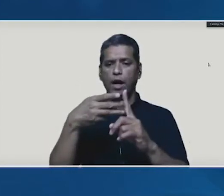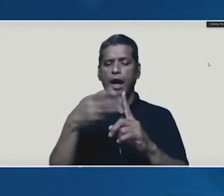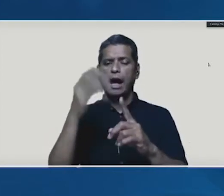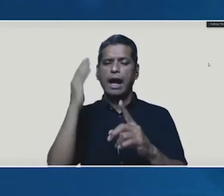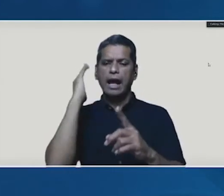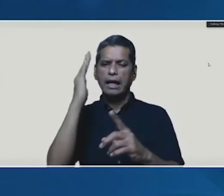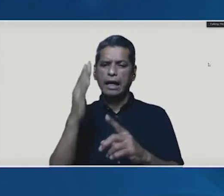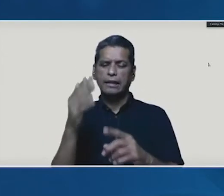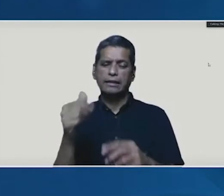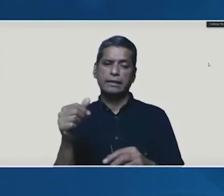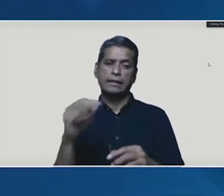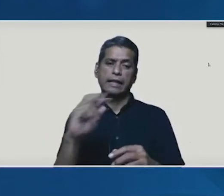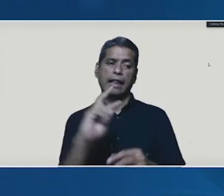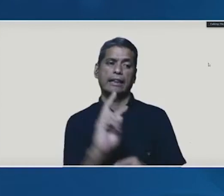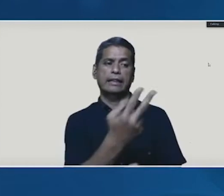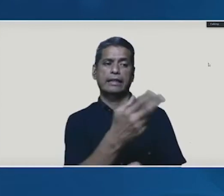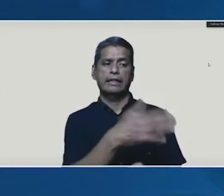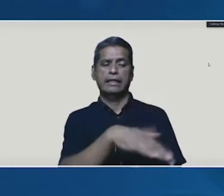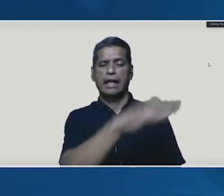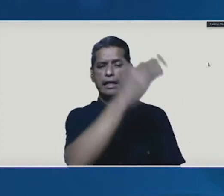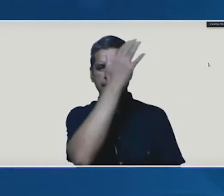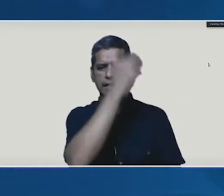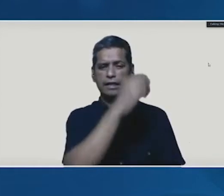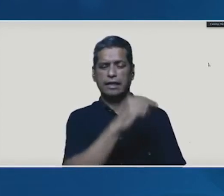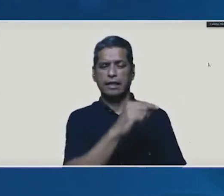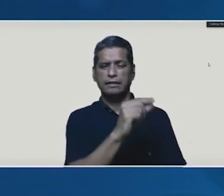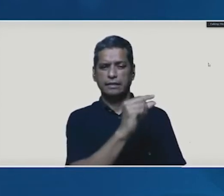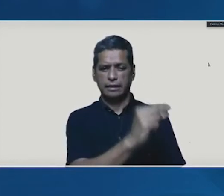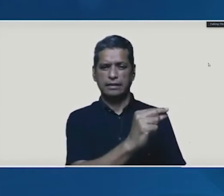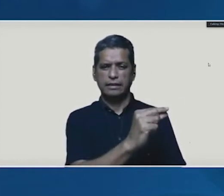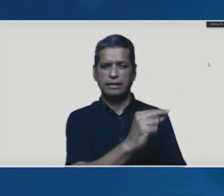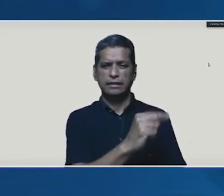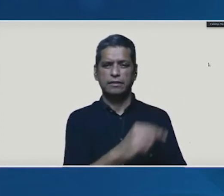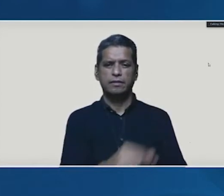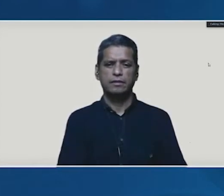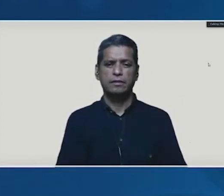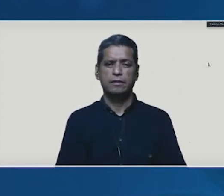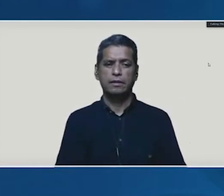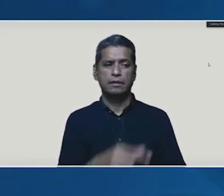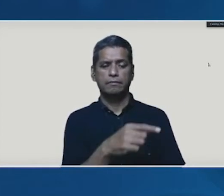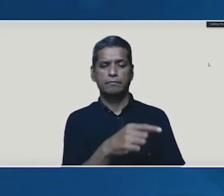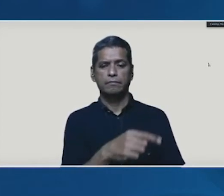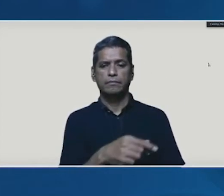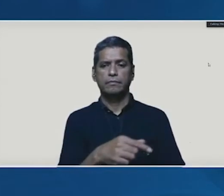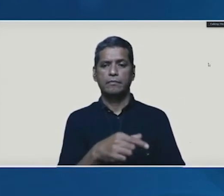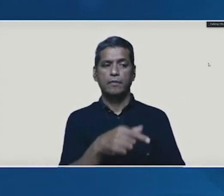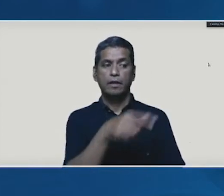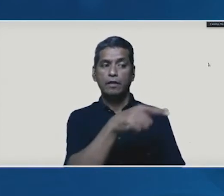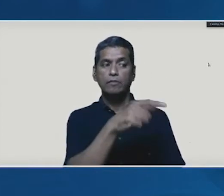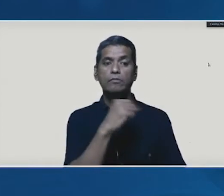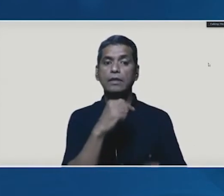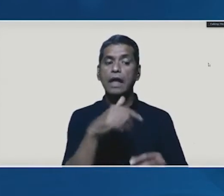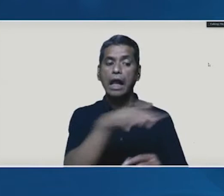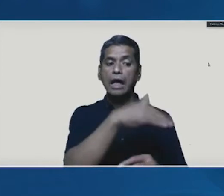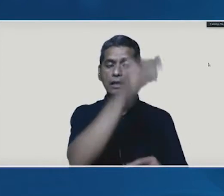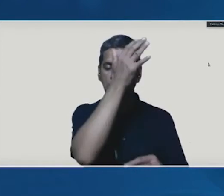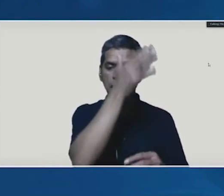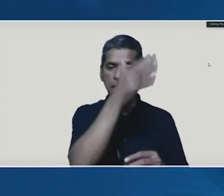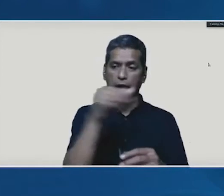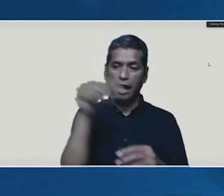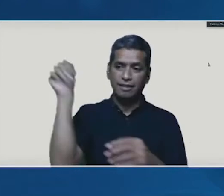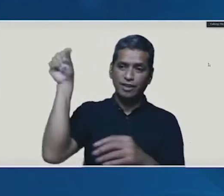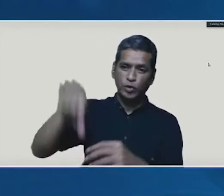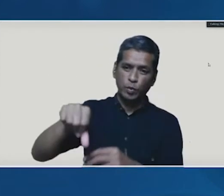memang benar kerajaan ini dihancurkan menghancurkan babilon dan media